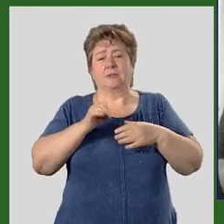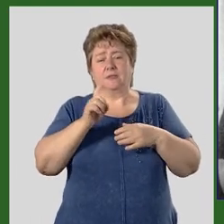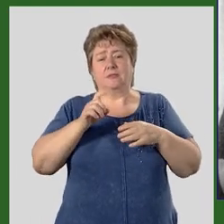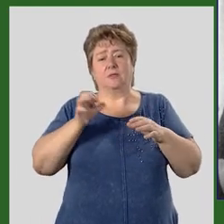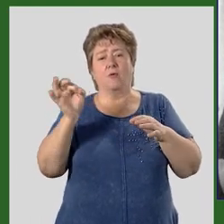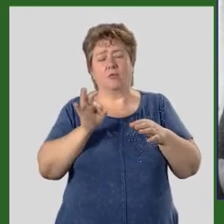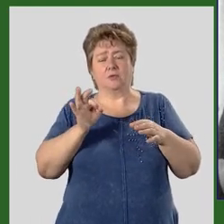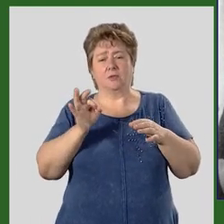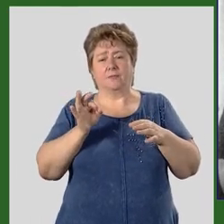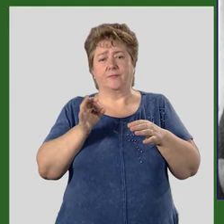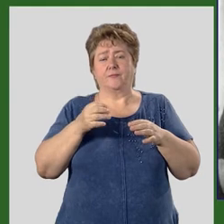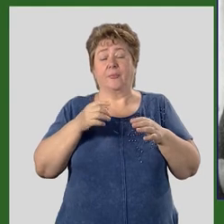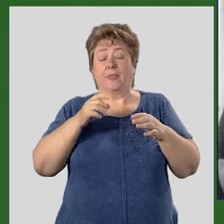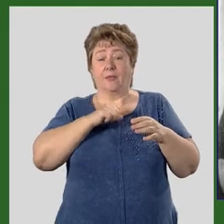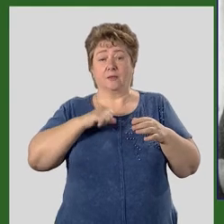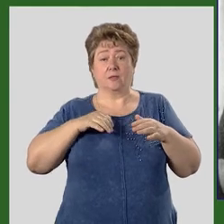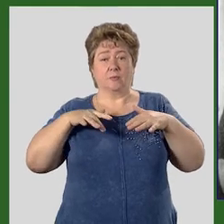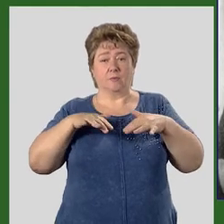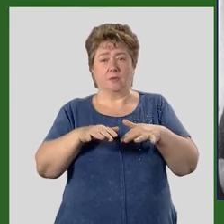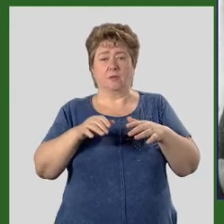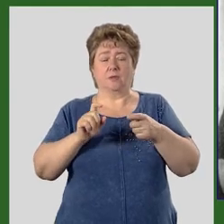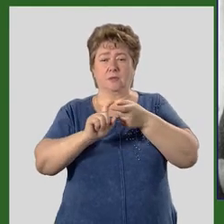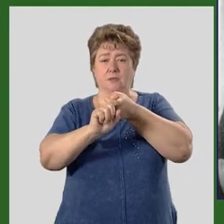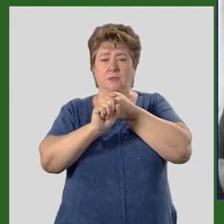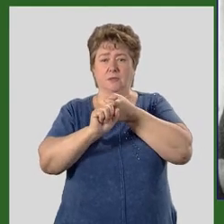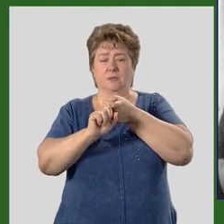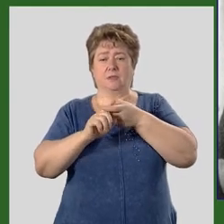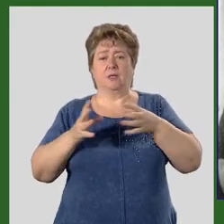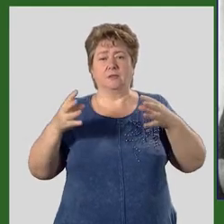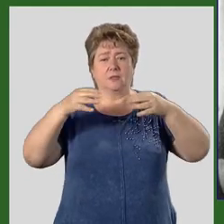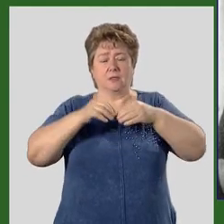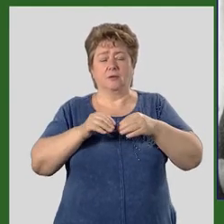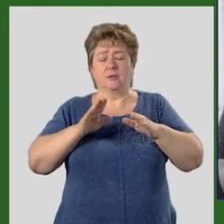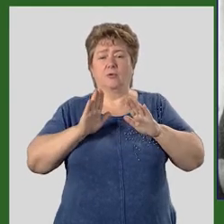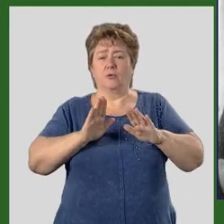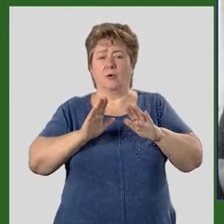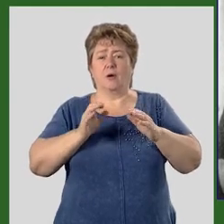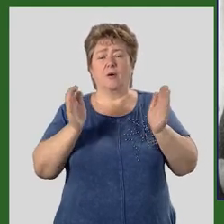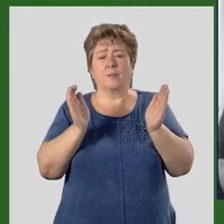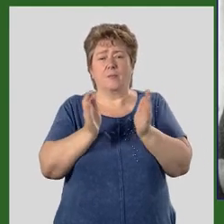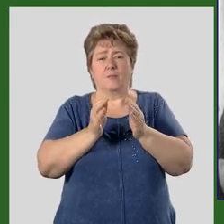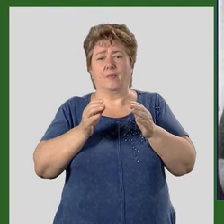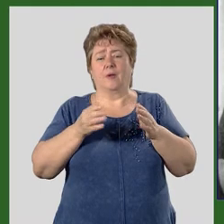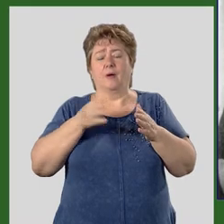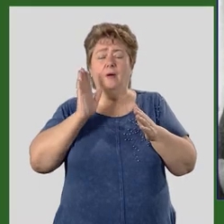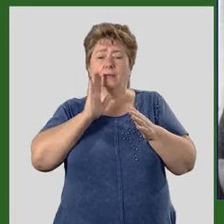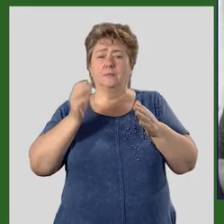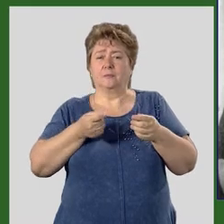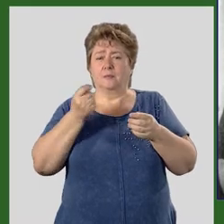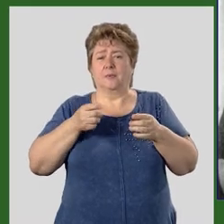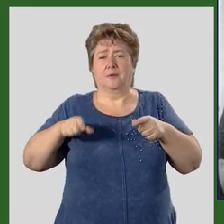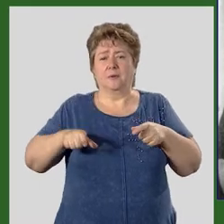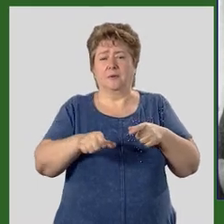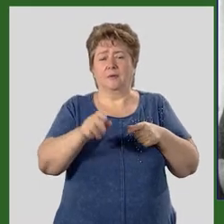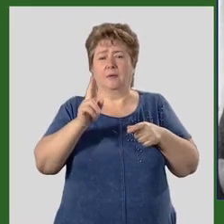этого озера, на самом деле соединяется с ним лишь коротким мелководным